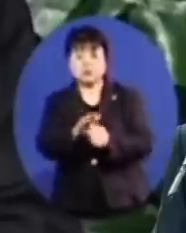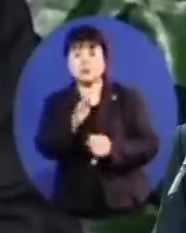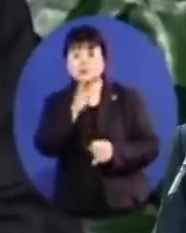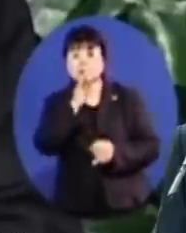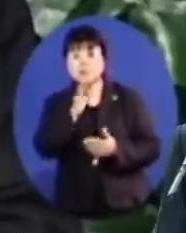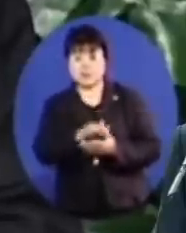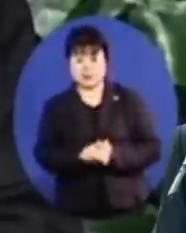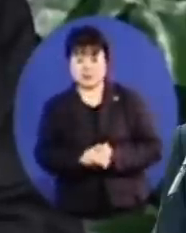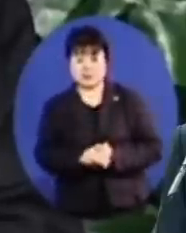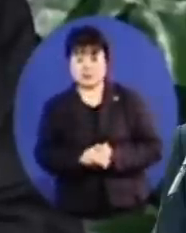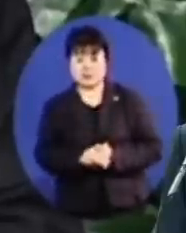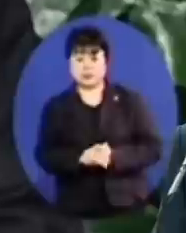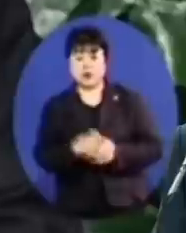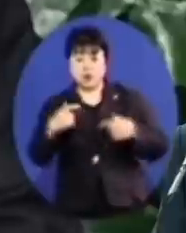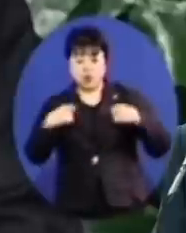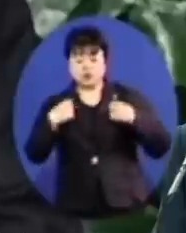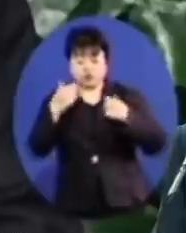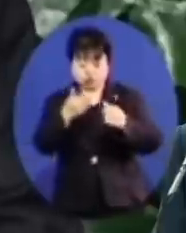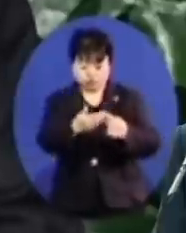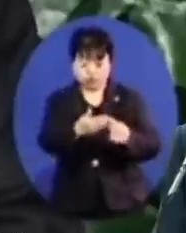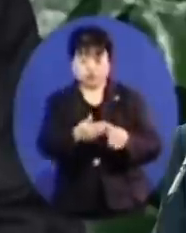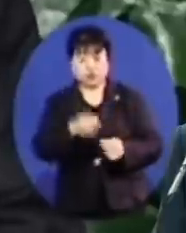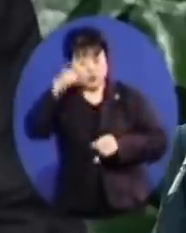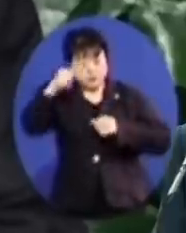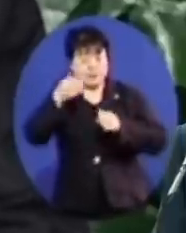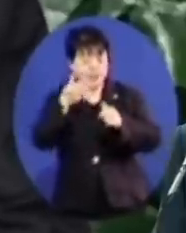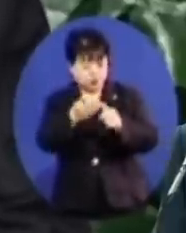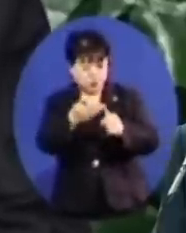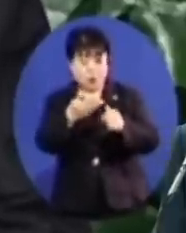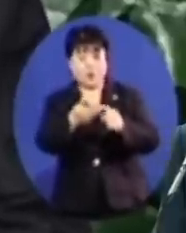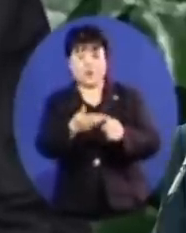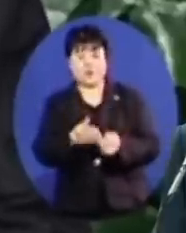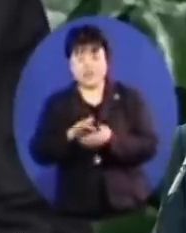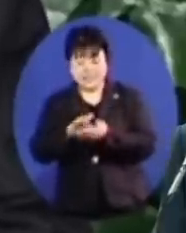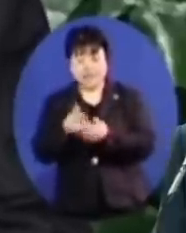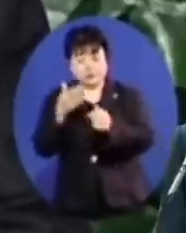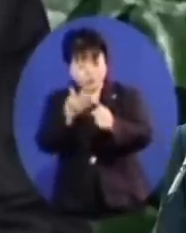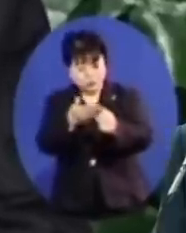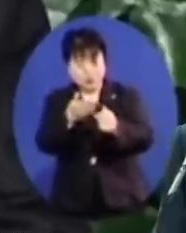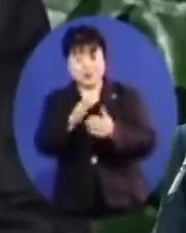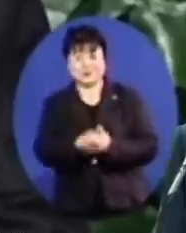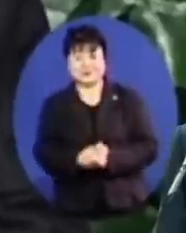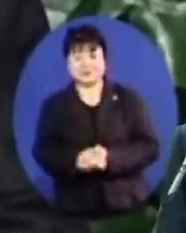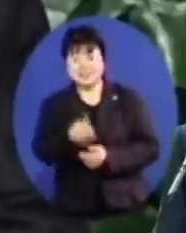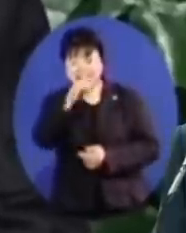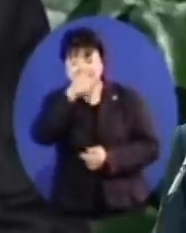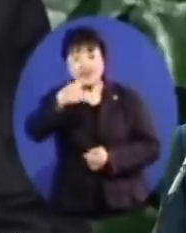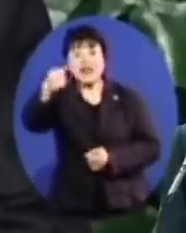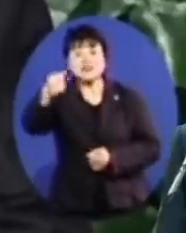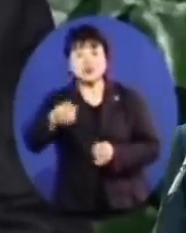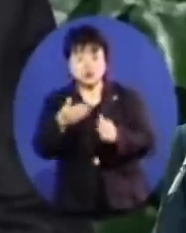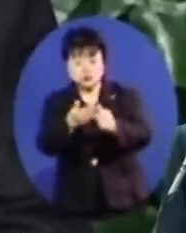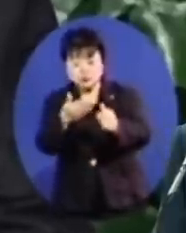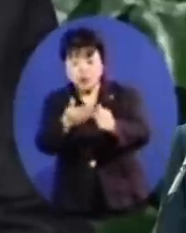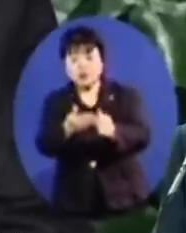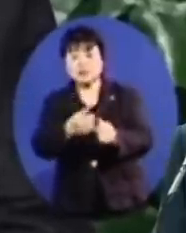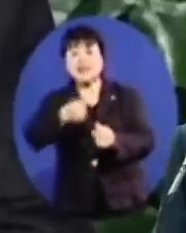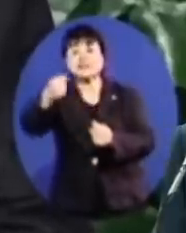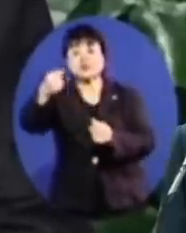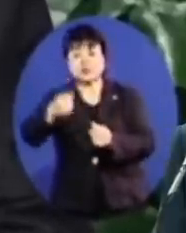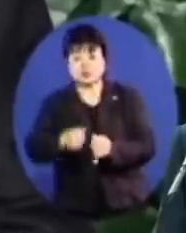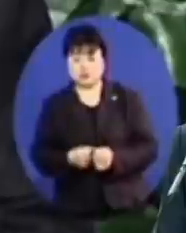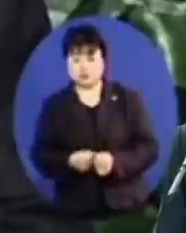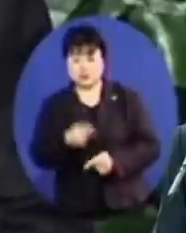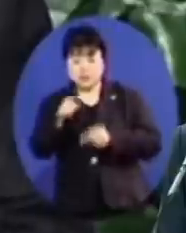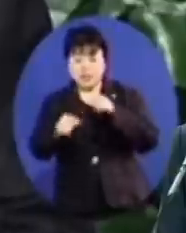실제적으로 옷도 주시고 신발도 주시고 약품도 갖다 주는데 있는 것을 내놓으면 그걸 가지고